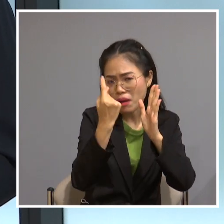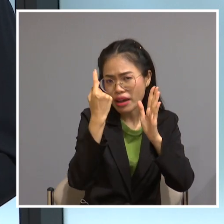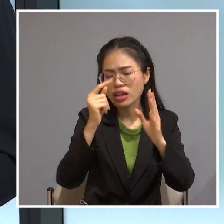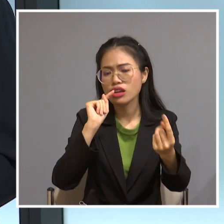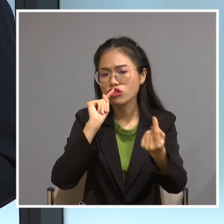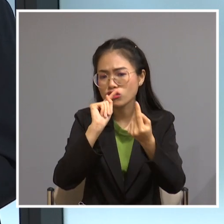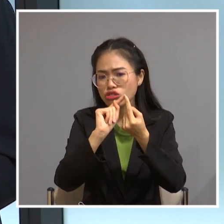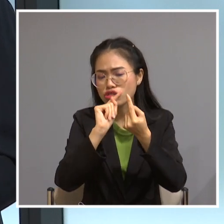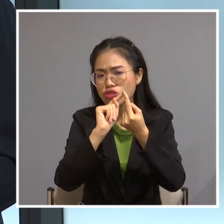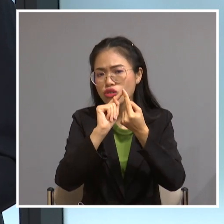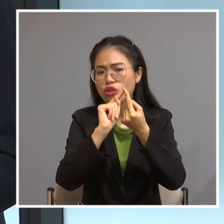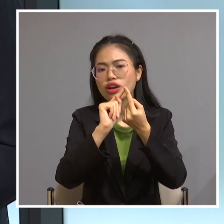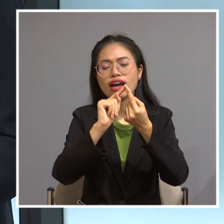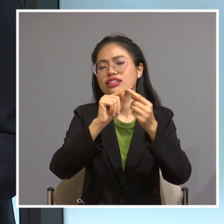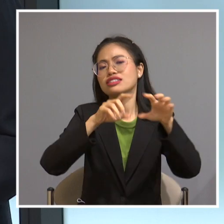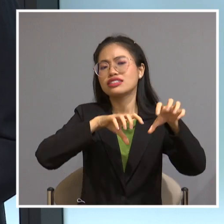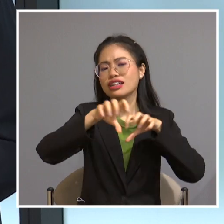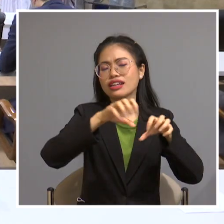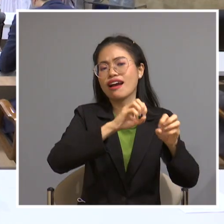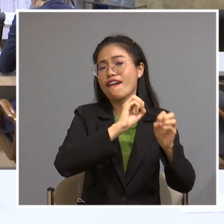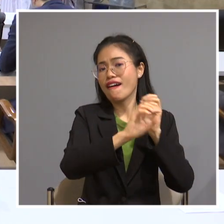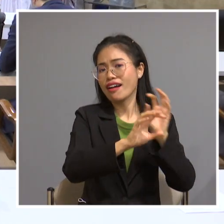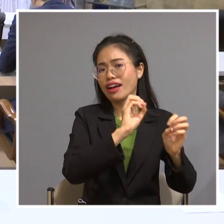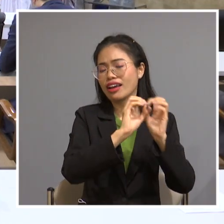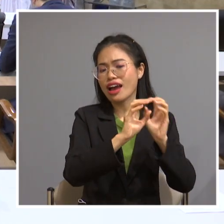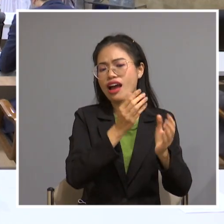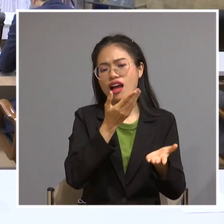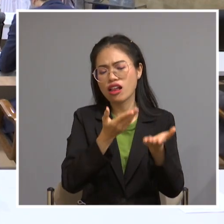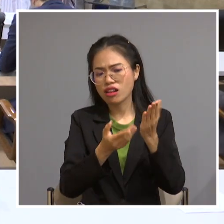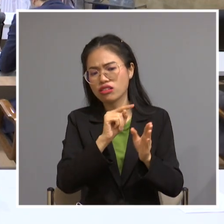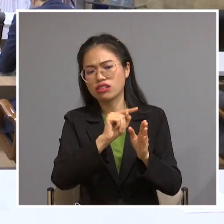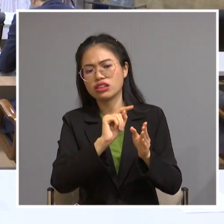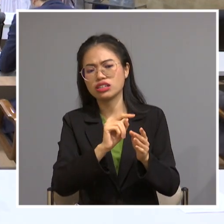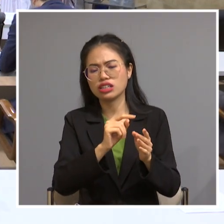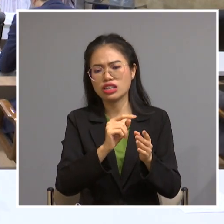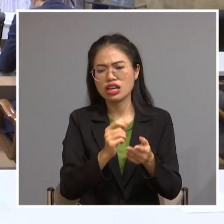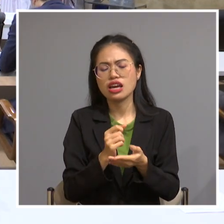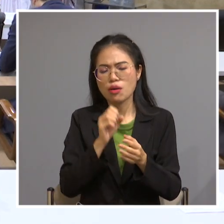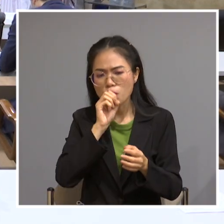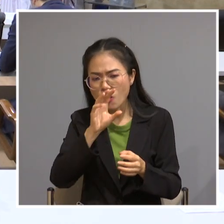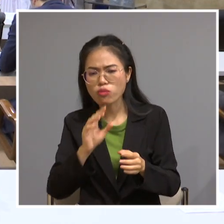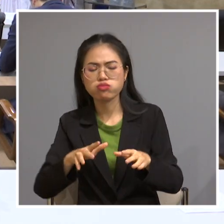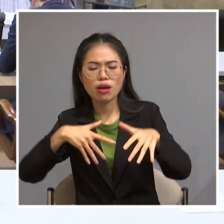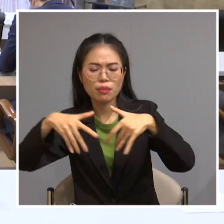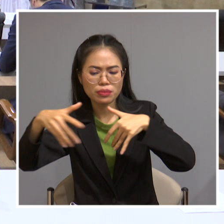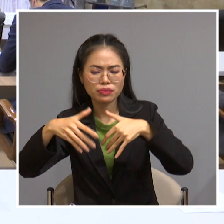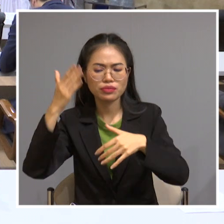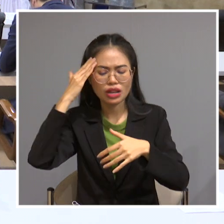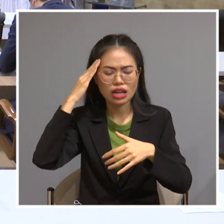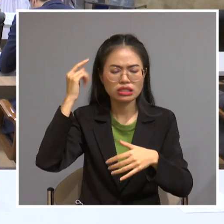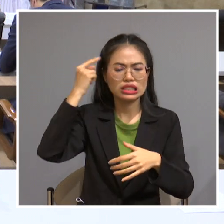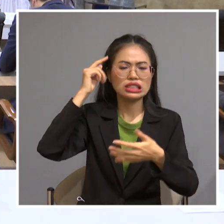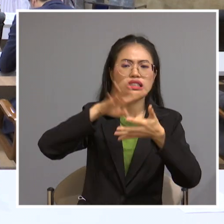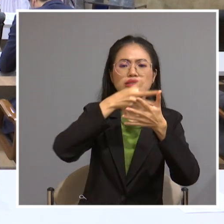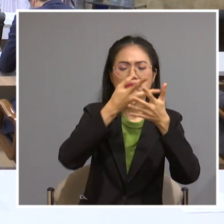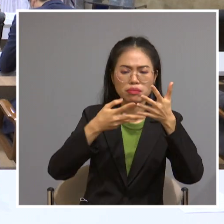ในเรื่ของการบระทจคัญขะและกเรื่ที่สีก็เรื่องของการสร้กรบรู้ของพี่น้ประชาชนทั้งหมดเป็ ROAD MAPแล้ไดน้